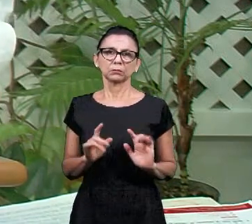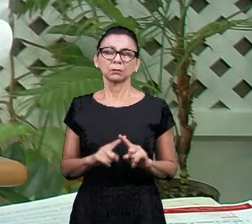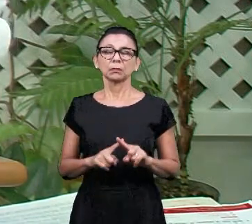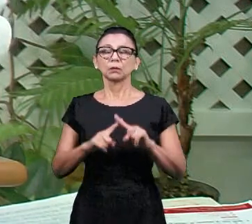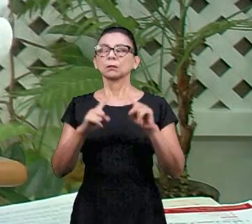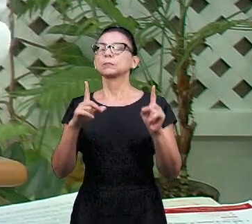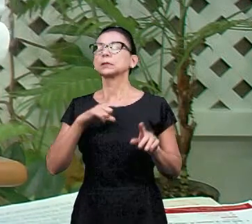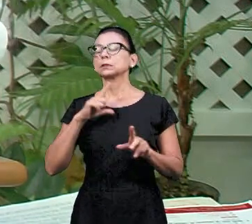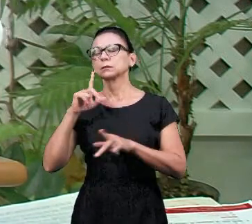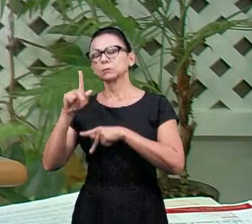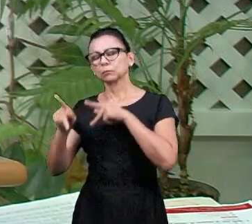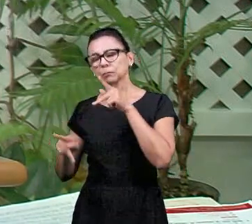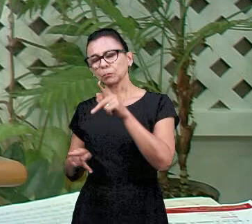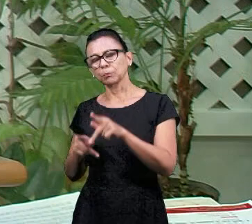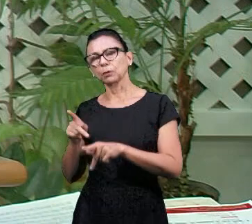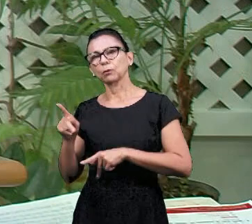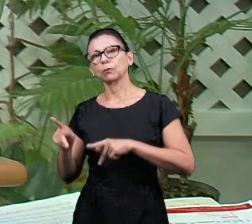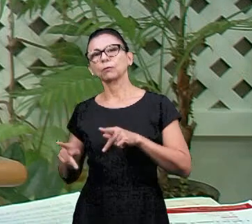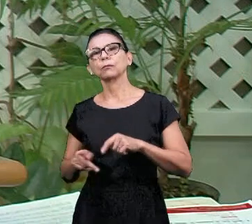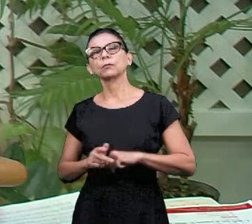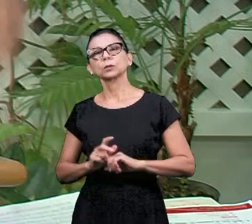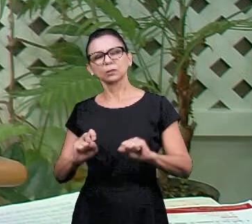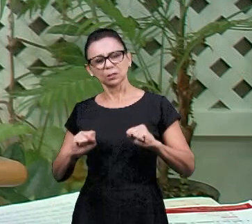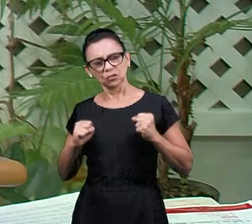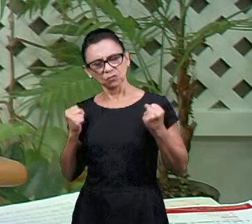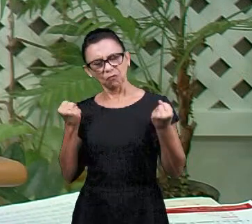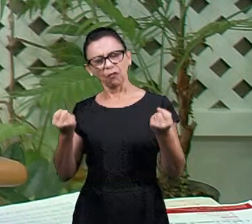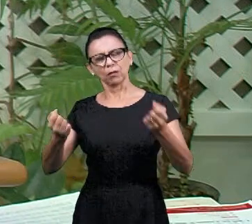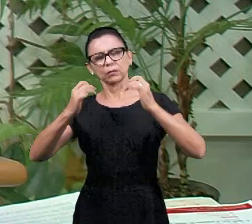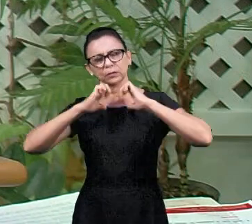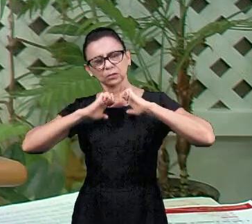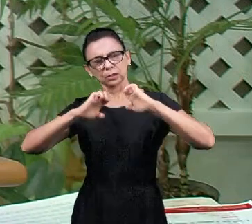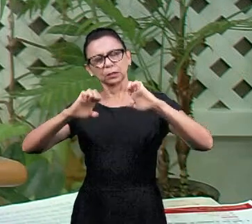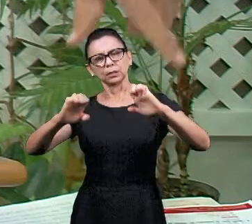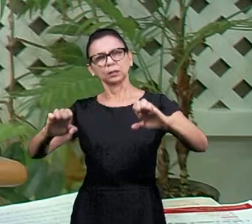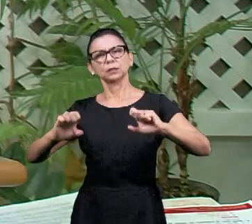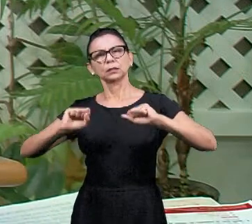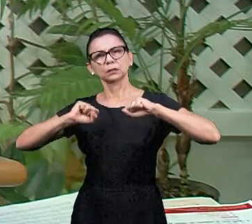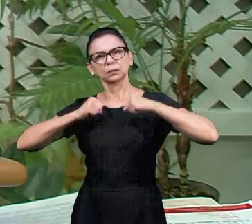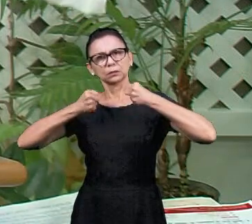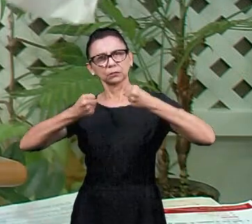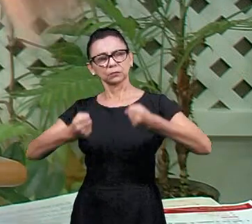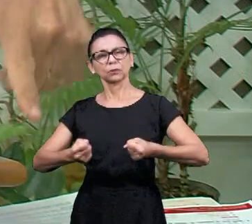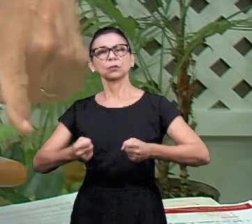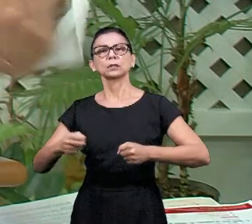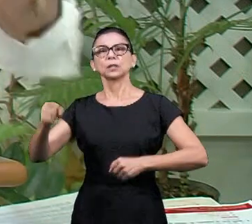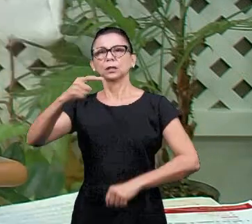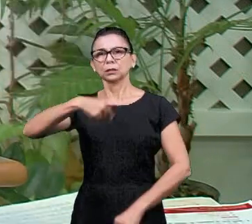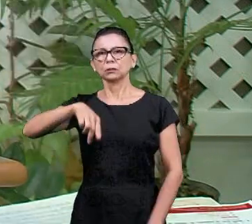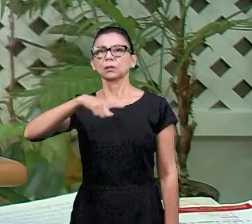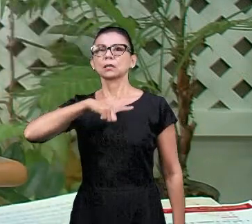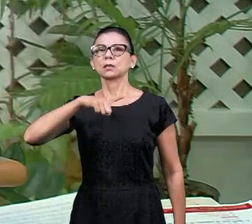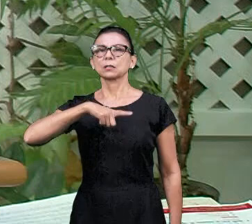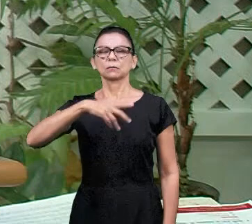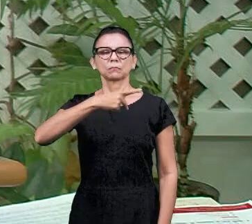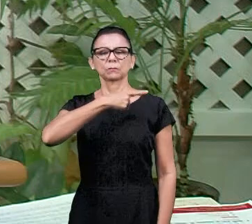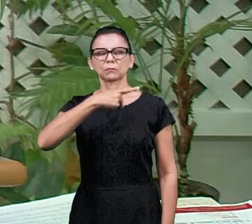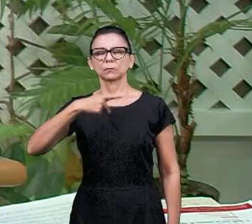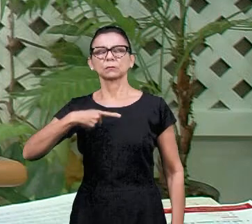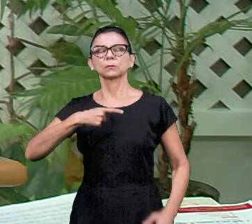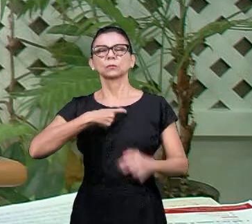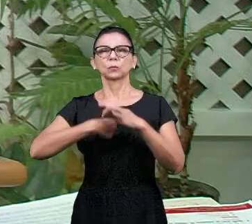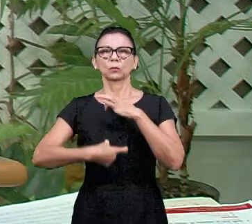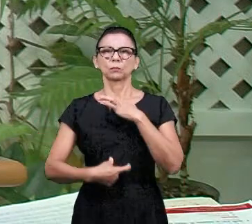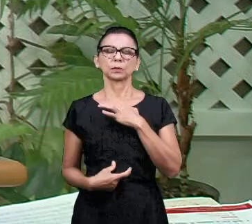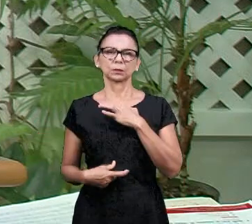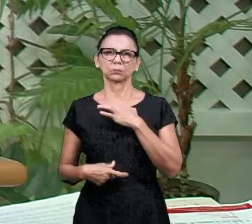mais il y a un peuple qui sort, qui va dans la bataille, dans nos champs. Nous avons nos pasteurs, nos ouvriers, des hommes